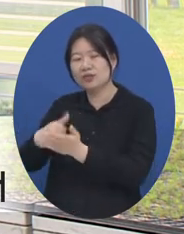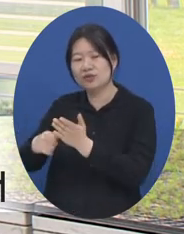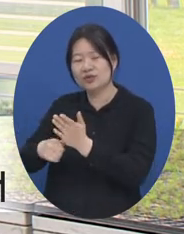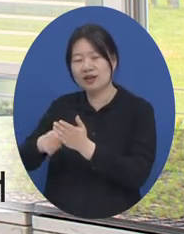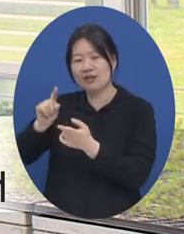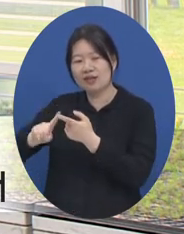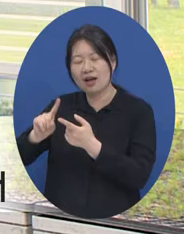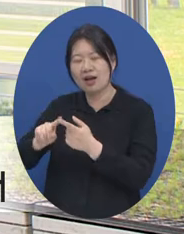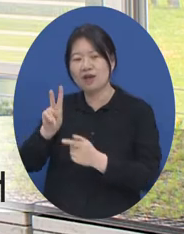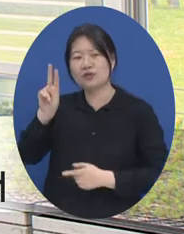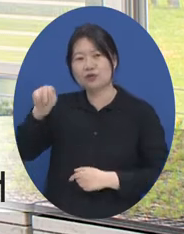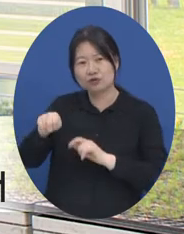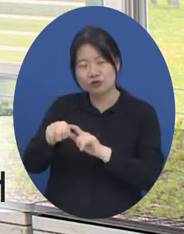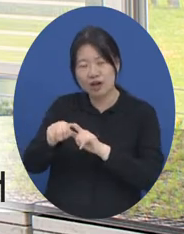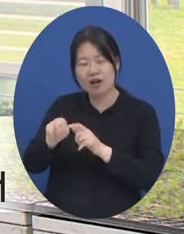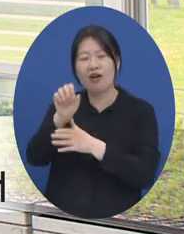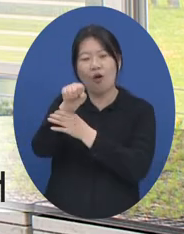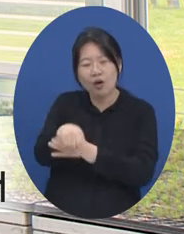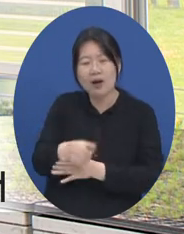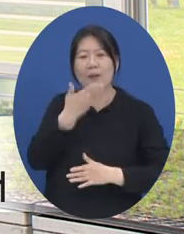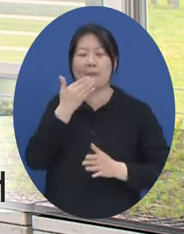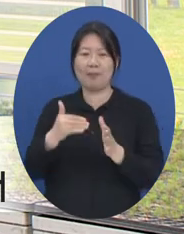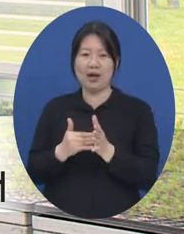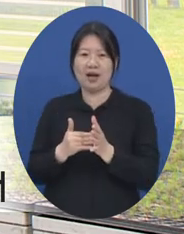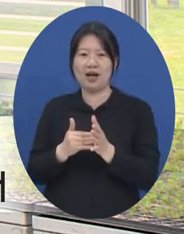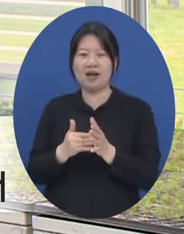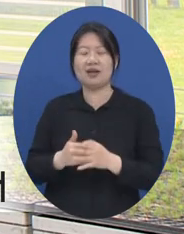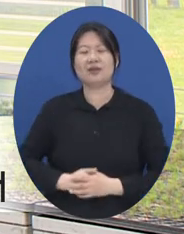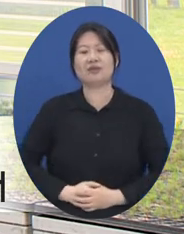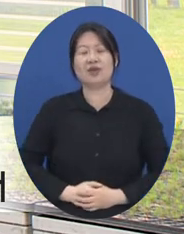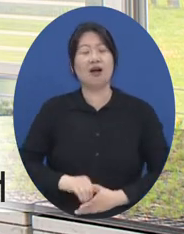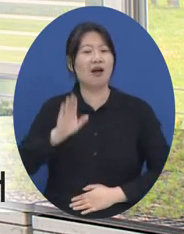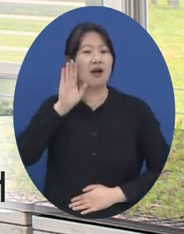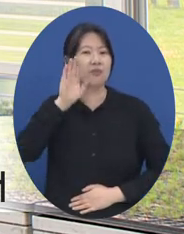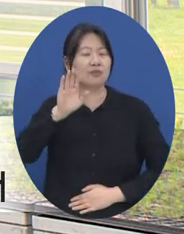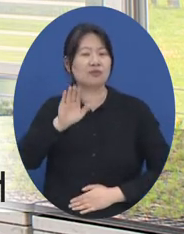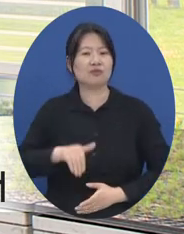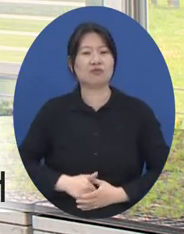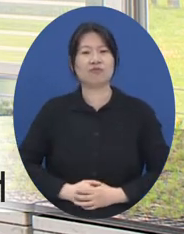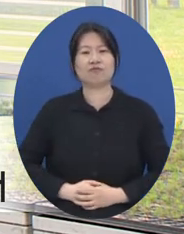대한 유엔의 그 허가를 받았습니다. 그런 성과를 이뤄냈는데 앞으로